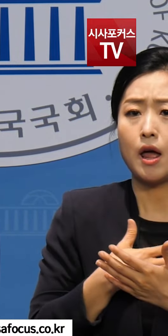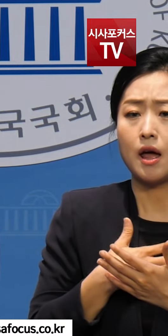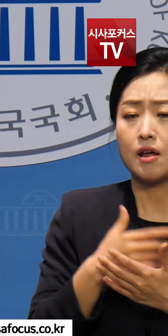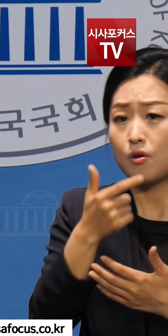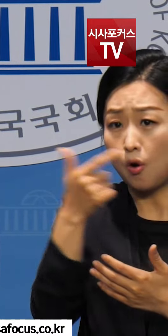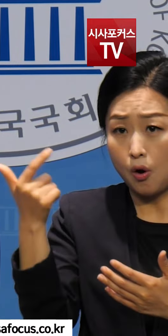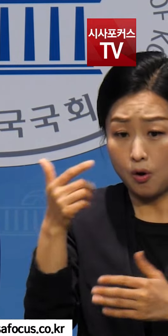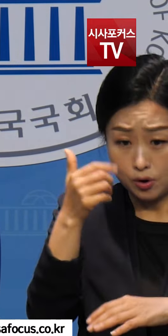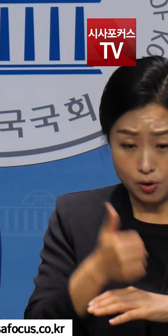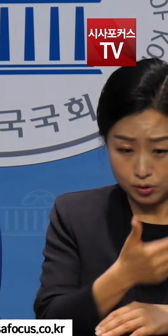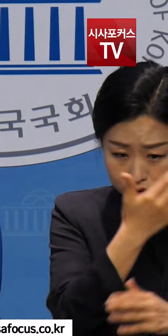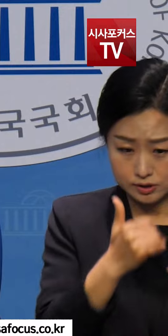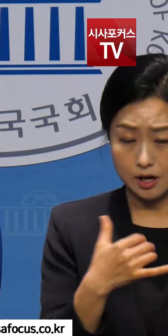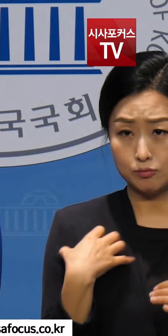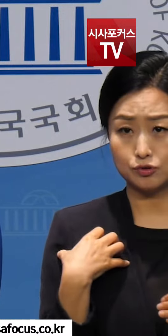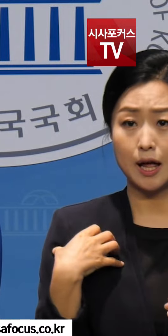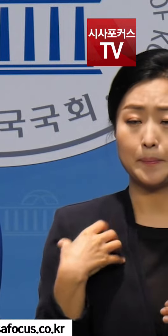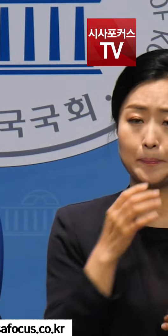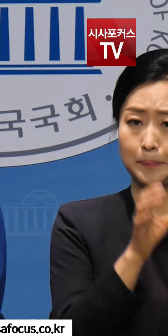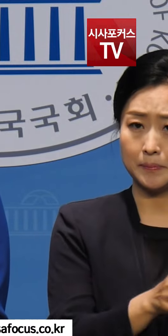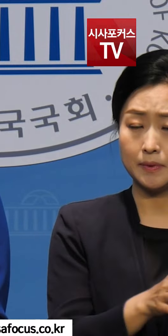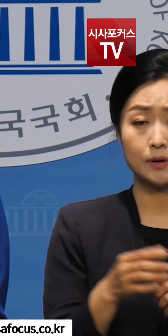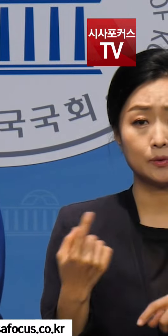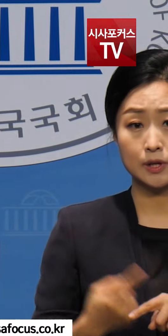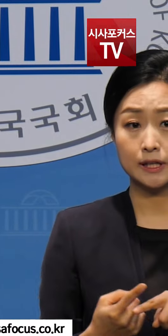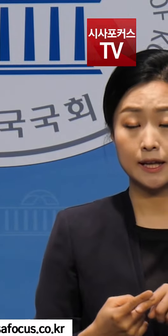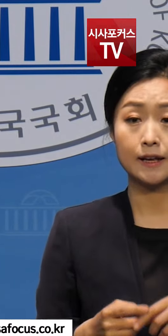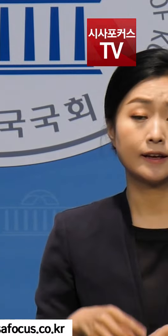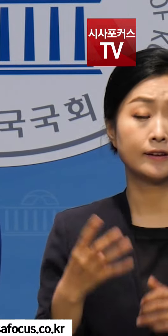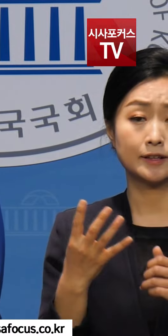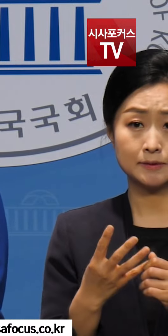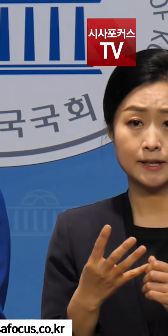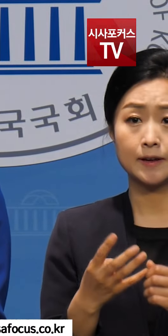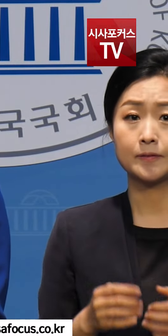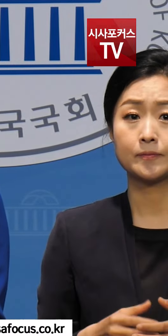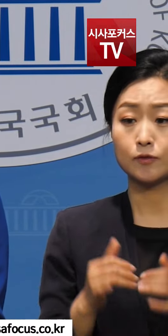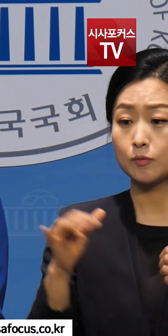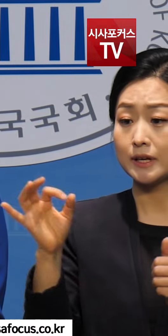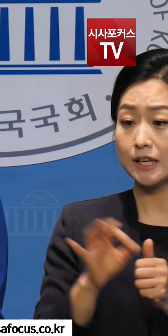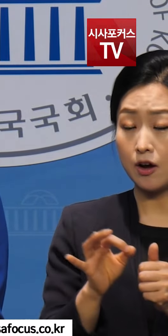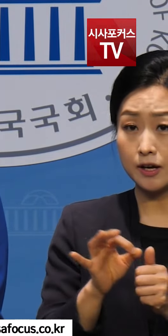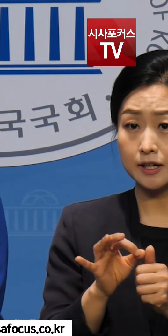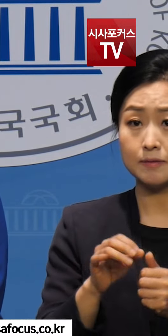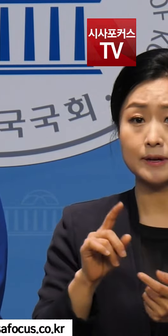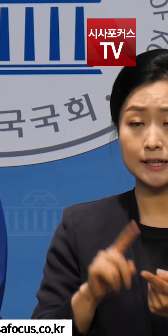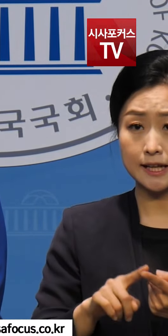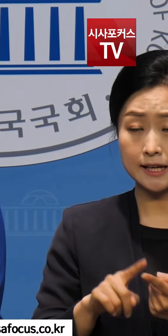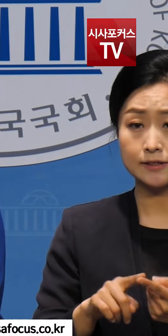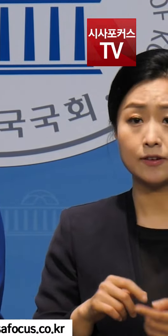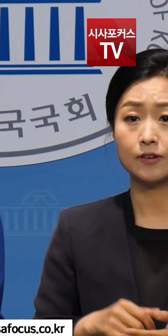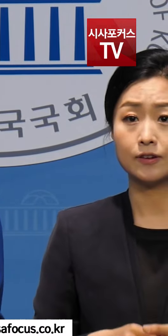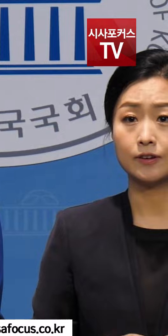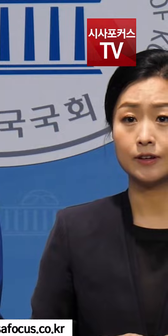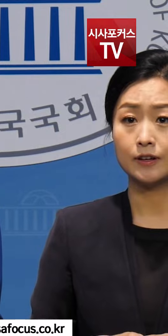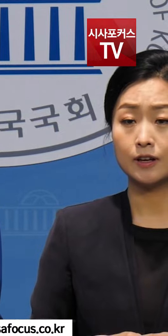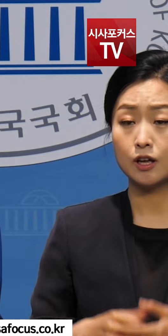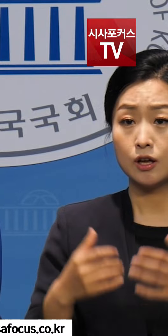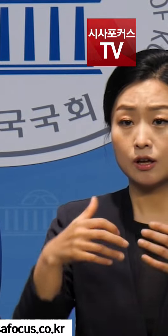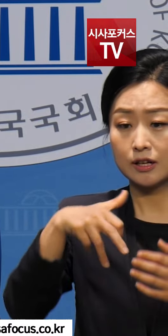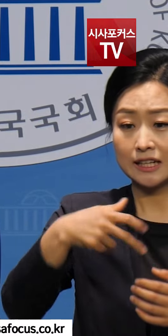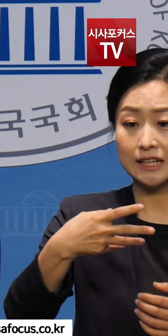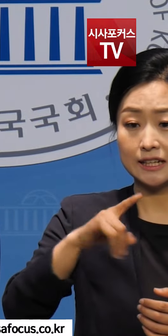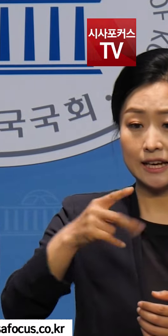청년 세대의 부담으로 이어질 수 있습니다 넷째 국민연금 크레딧 대에서도 국가의